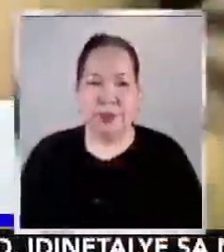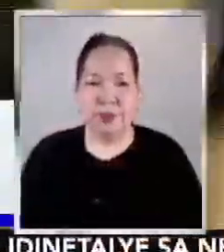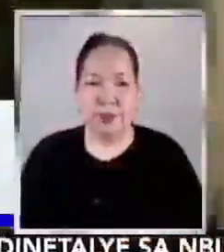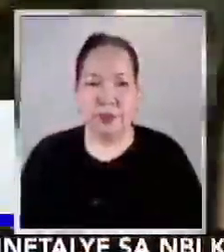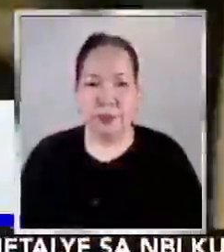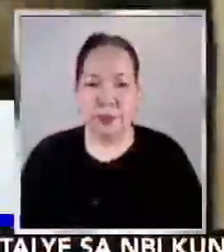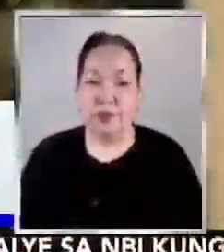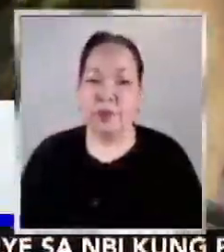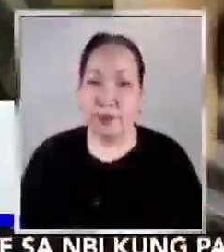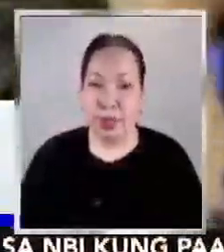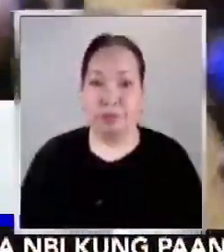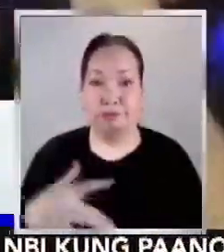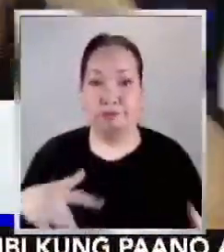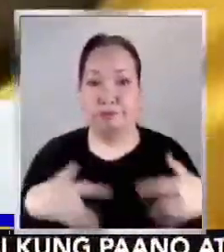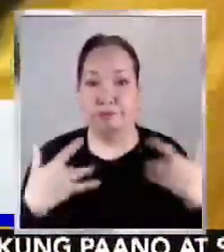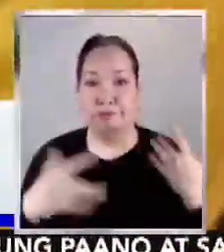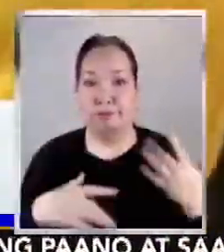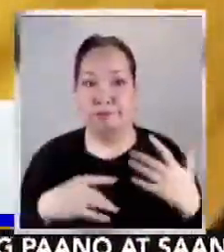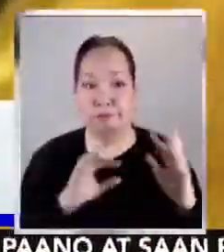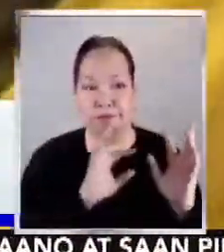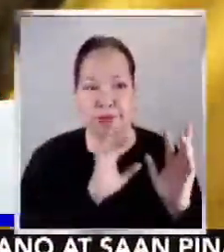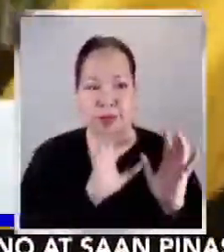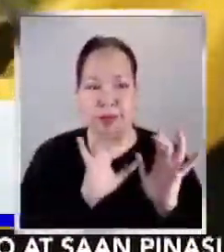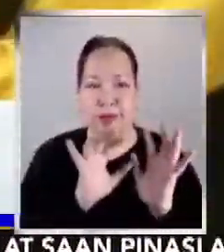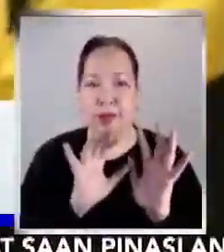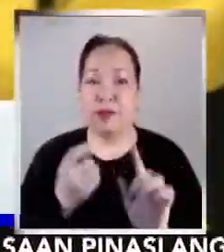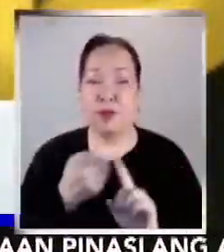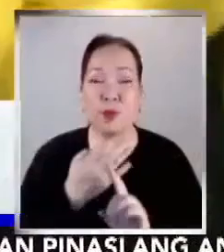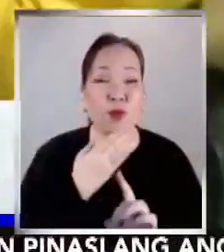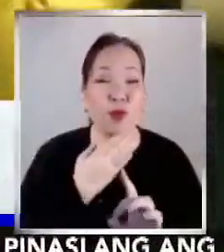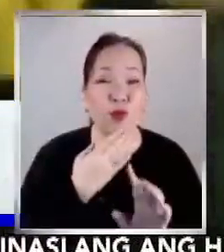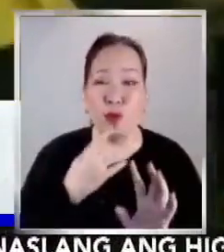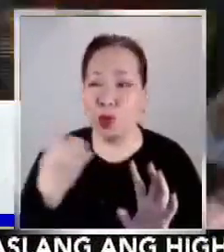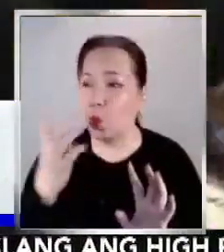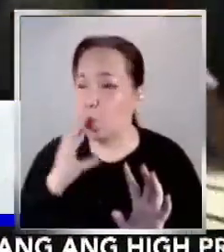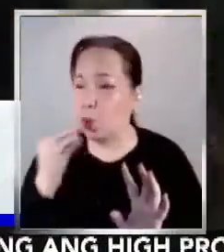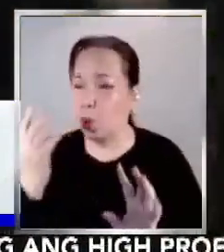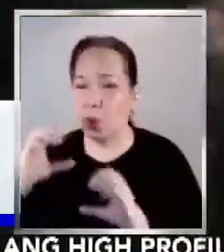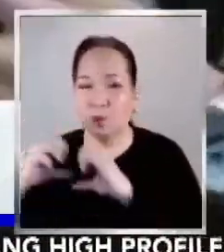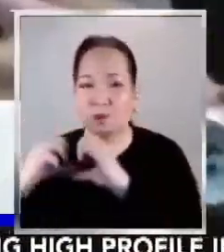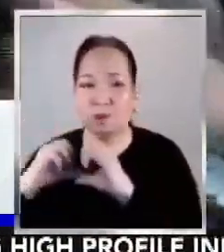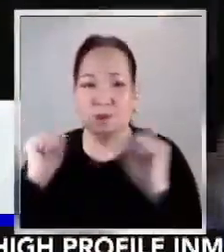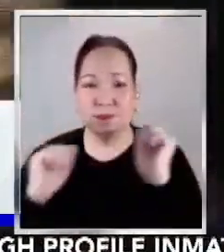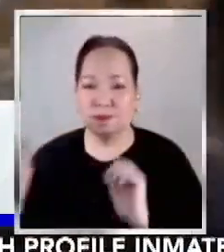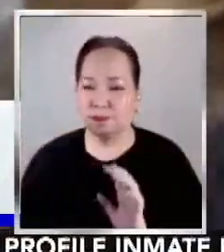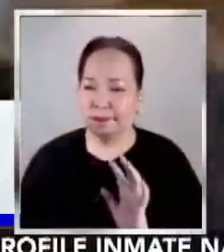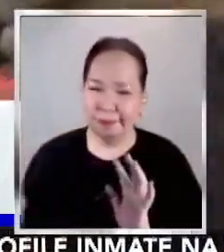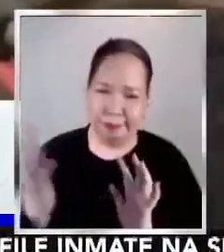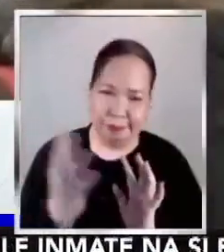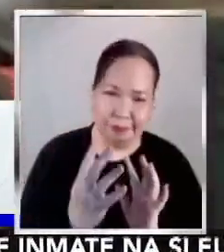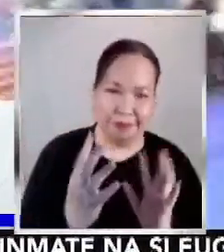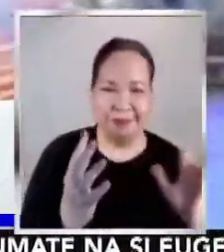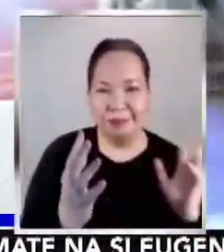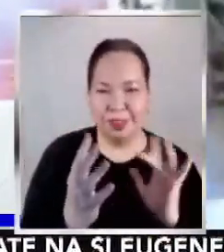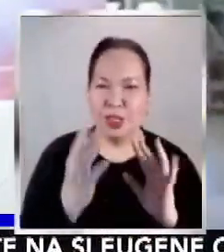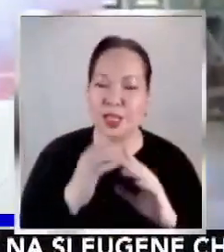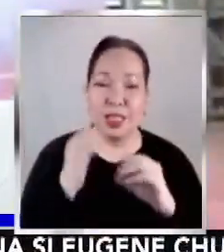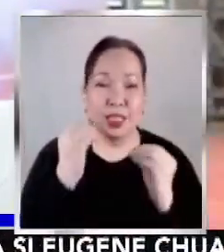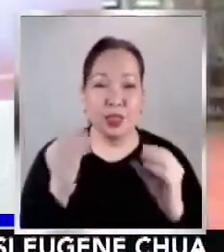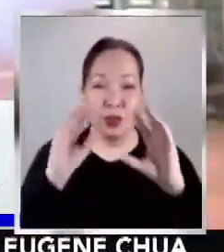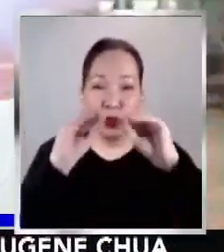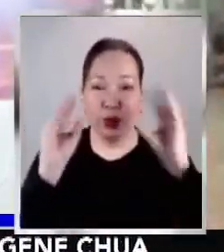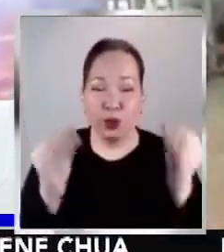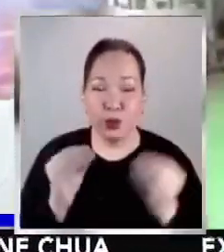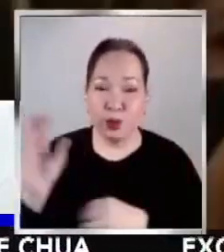Excited na sinalubong ng mga Kapusong Bacolod noon ang mga bumisita roong Kapuso star para sa isang kakaibang Christmas treat ng GMA Regional